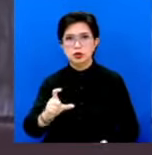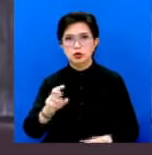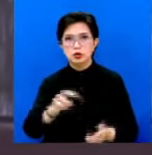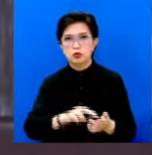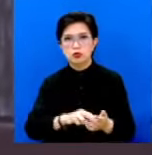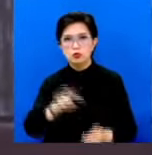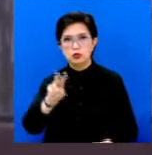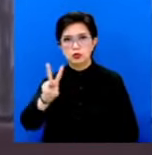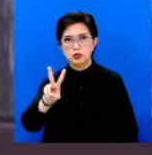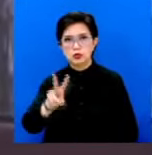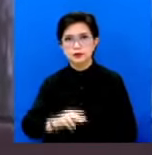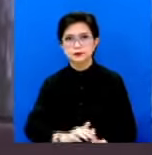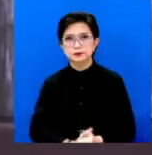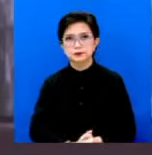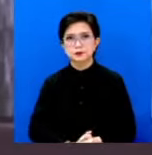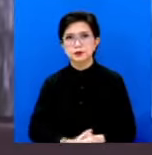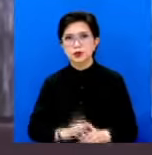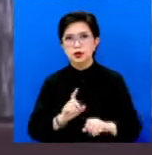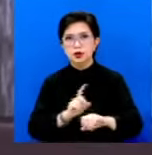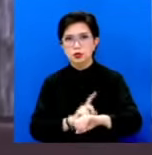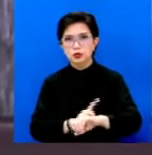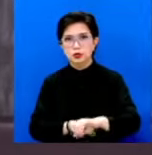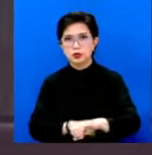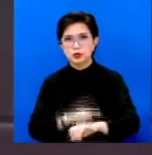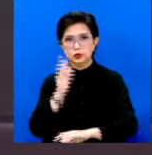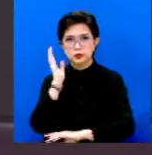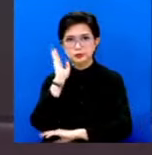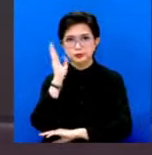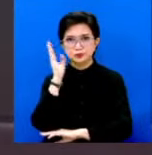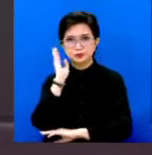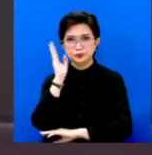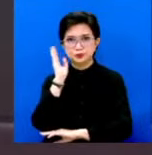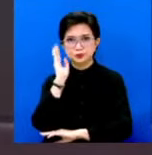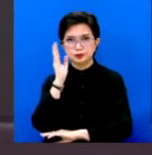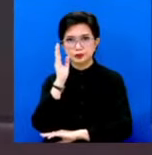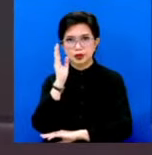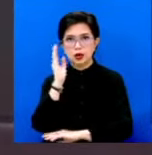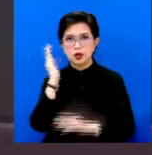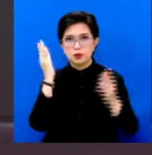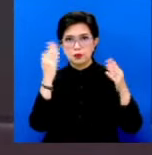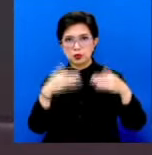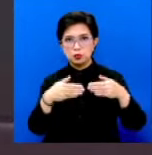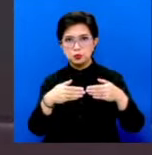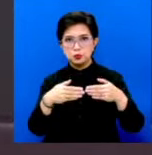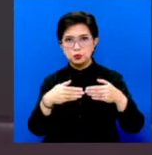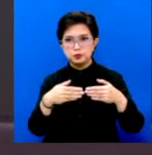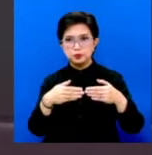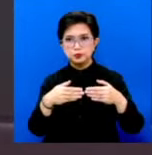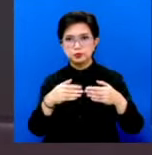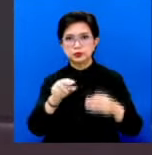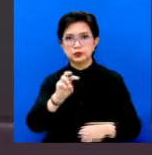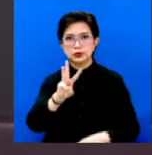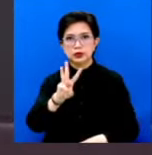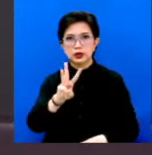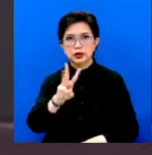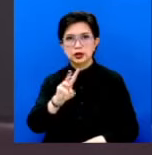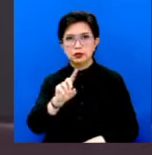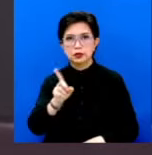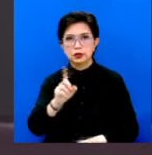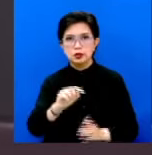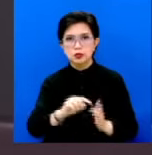2. Waktu Anda untuk menyampaikan pernyataan penutup 3 menit